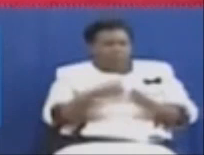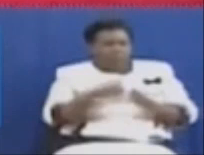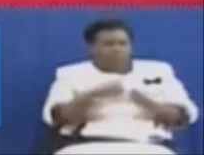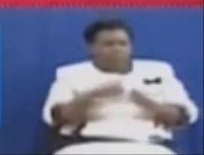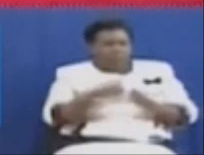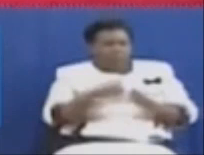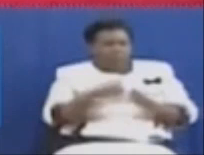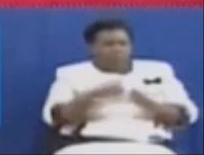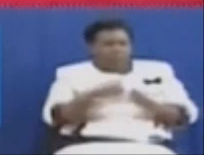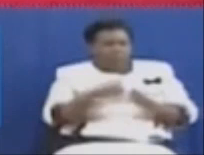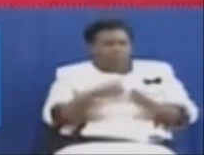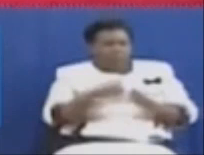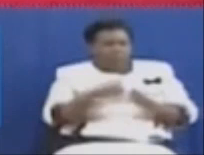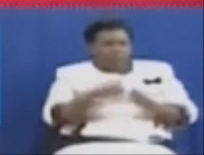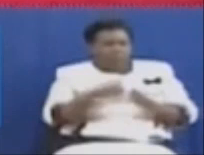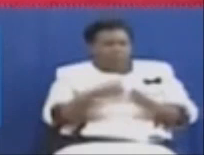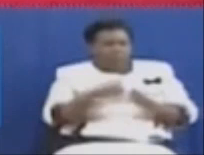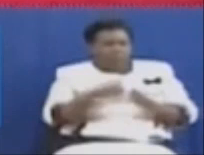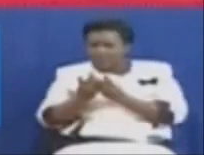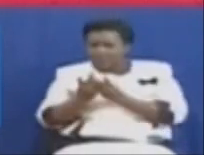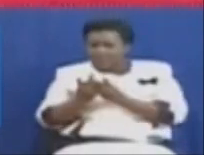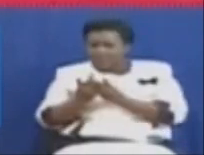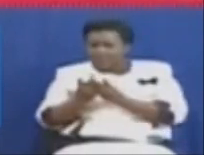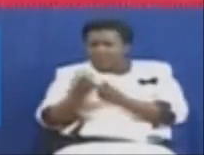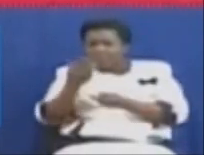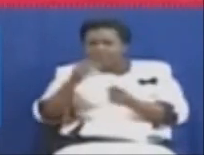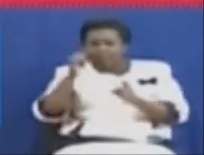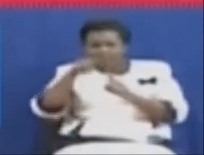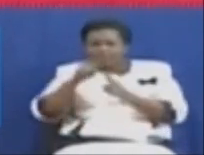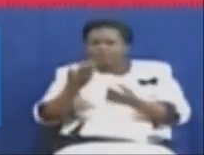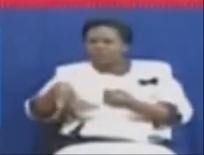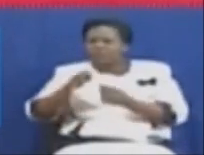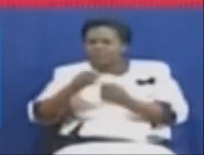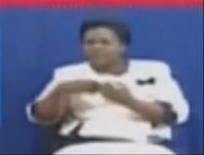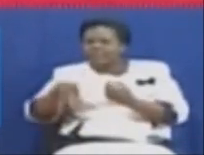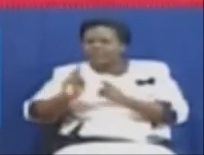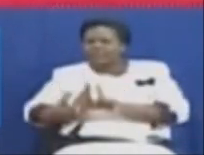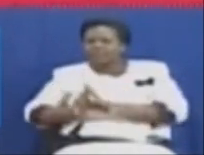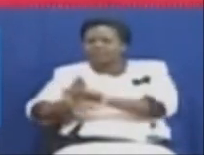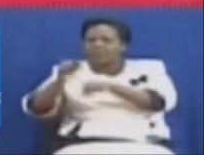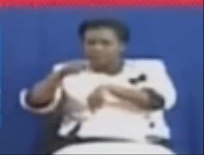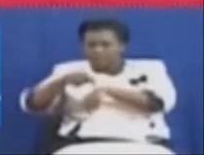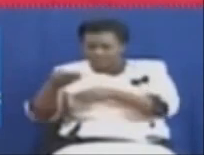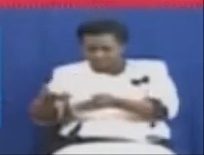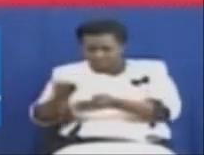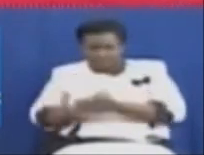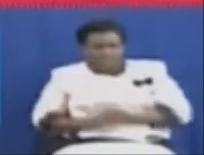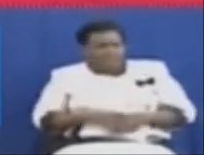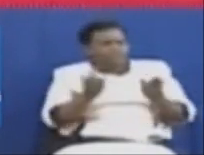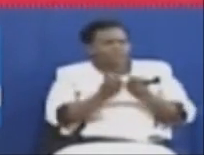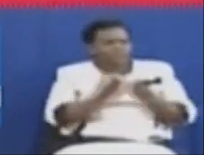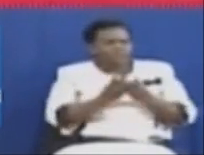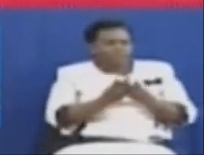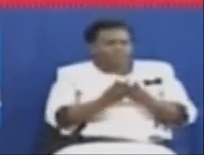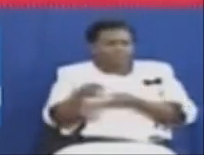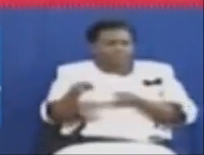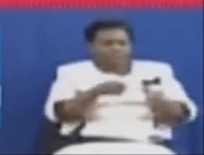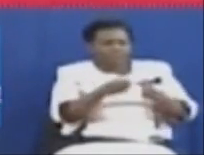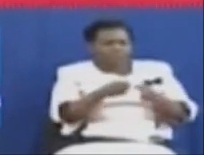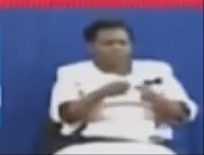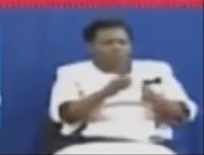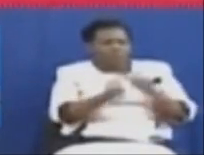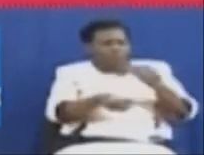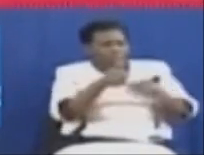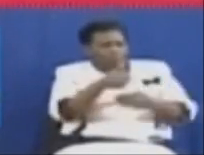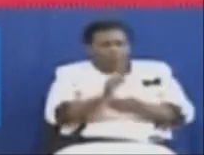ya 86A inaelekeza kufanya mapitio ya sera ya vyama vya ushirika na kusimamia utekelezaji wa sheria za vyama vya ushirika na